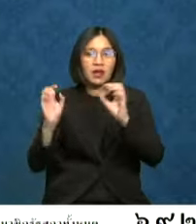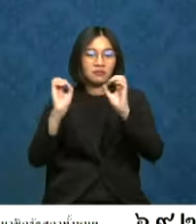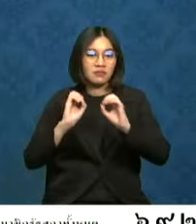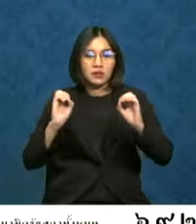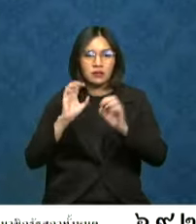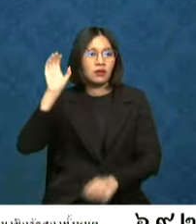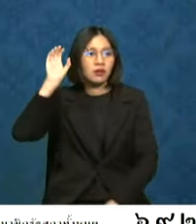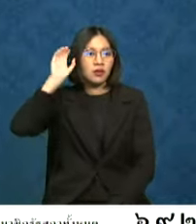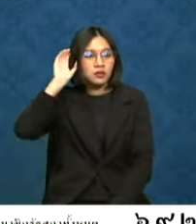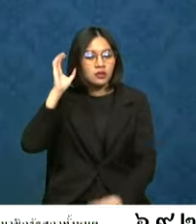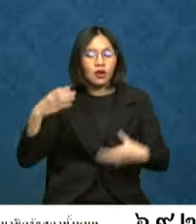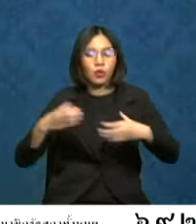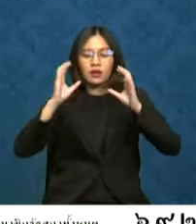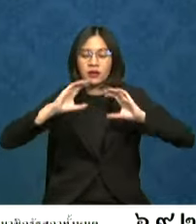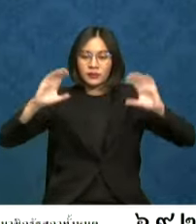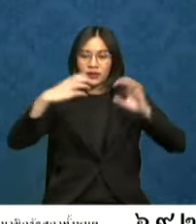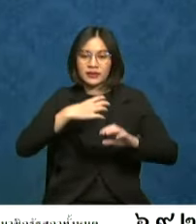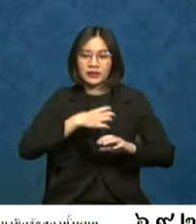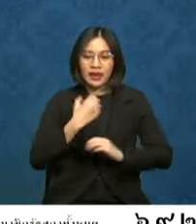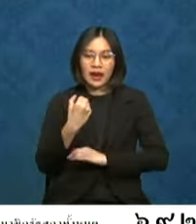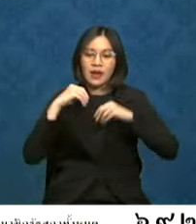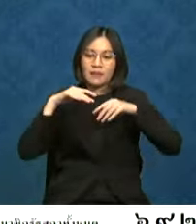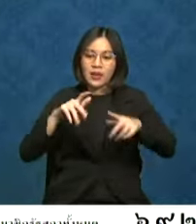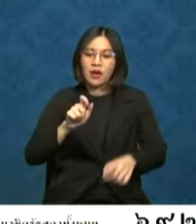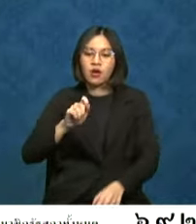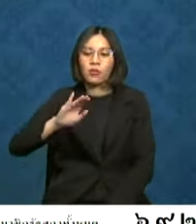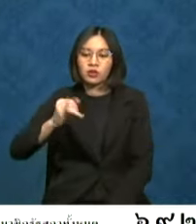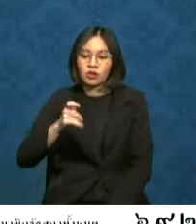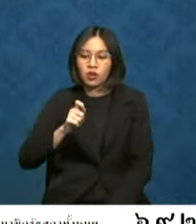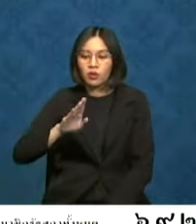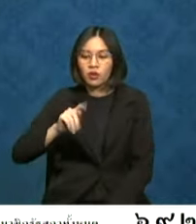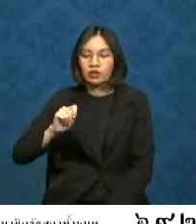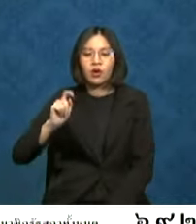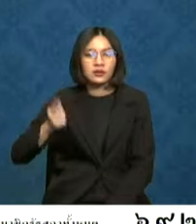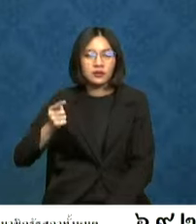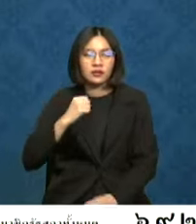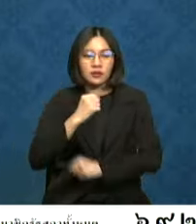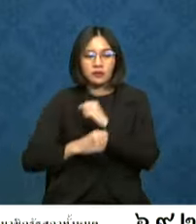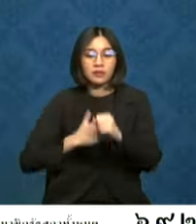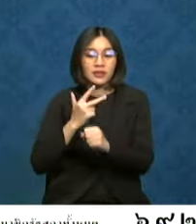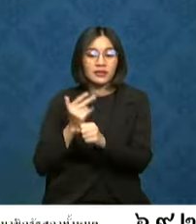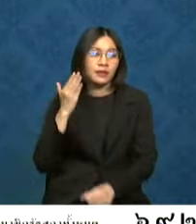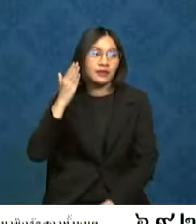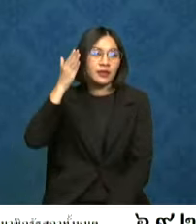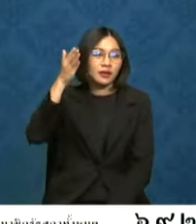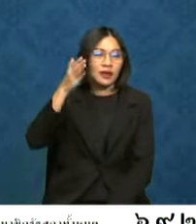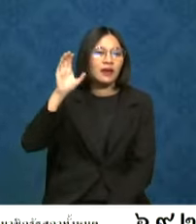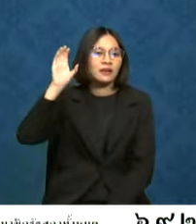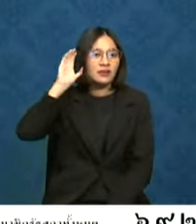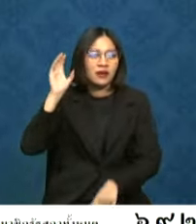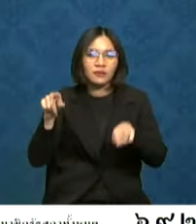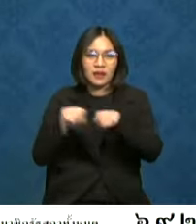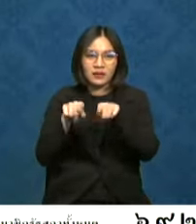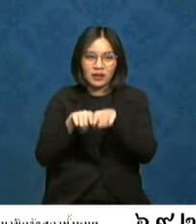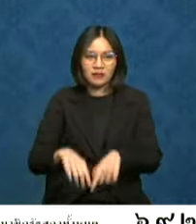ที่จะเชื่อได้วารัฐบาลต้องการกระจายอำนาจไปสท้องถิ่นจริๆและใอี 3 ปีที่เหลือครับก็เชื่อได้เลยครั